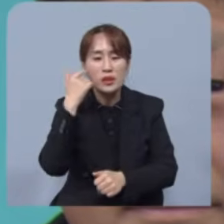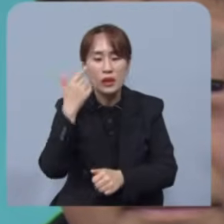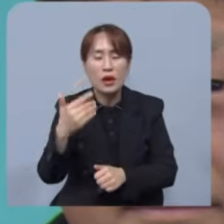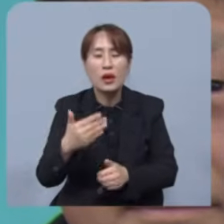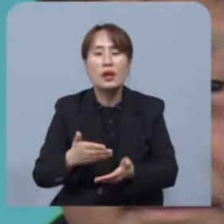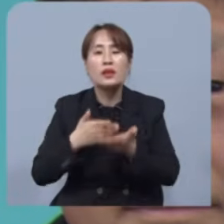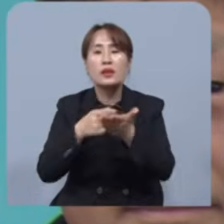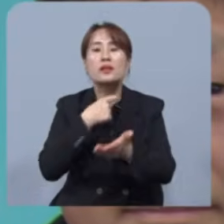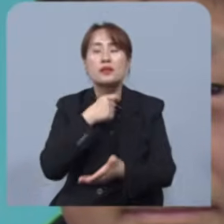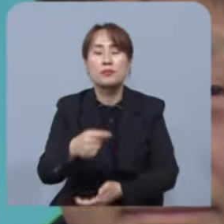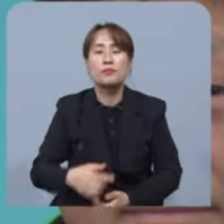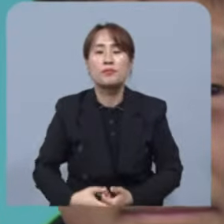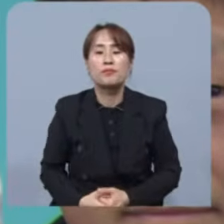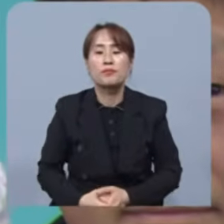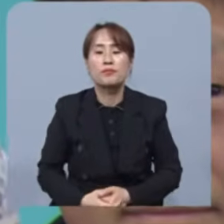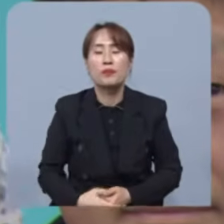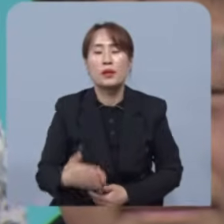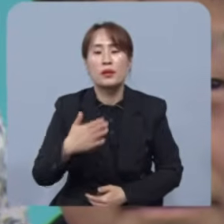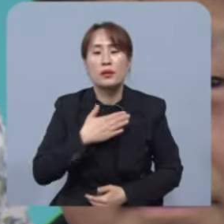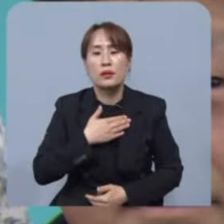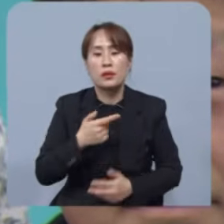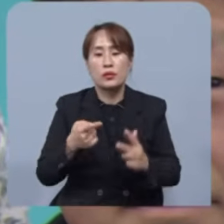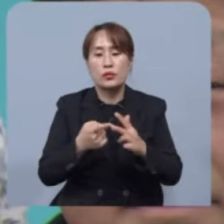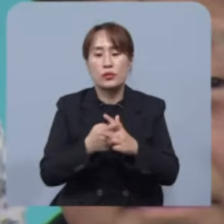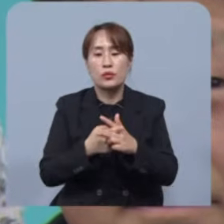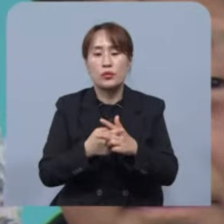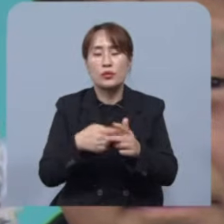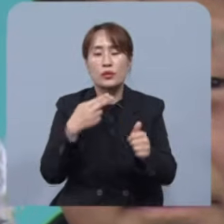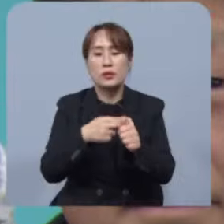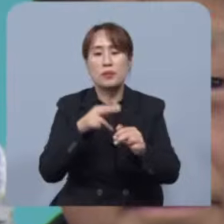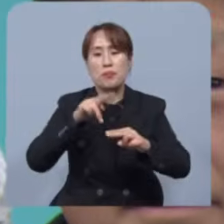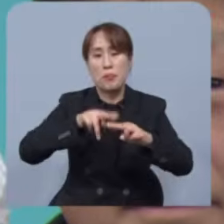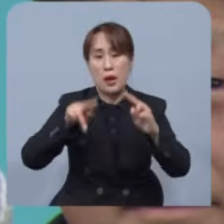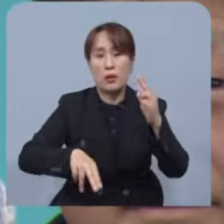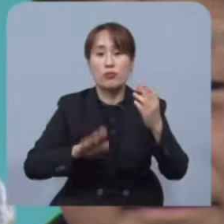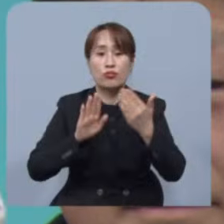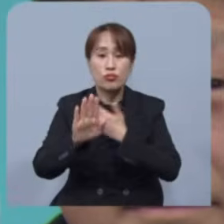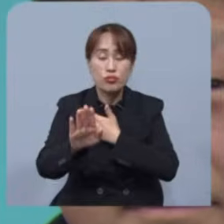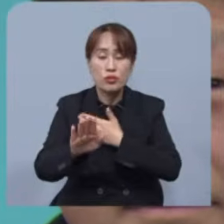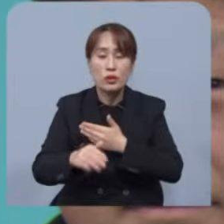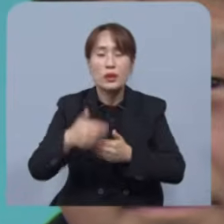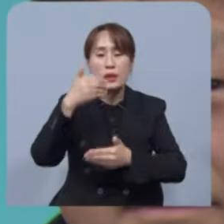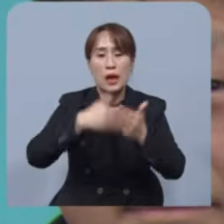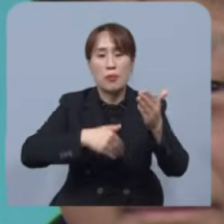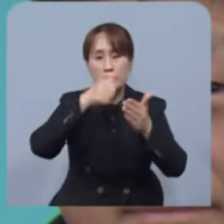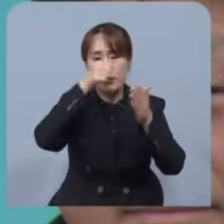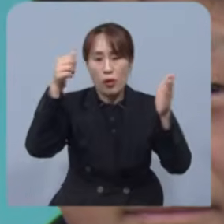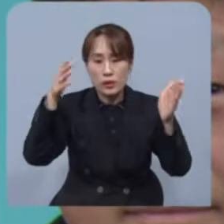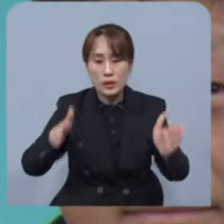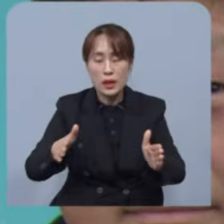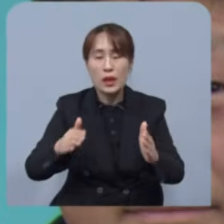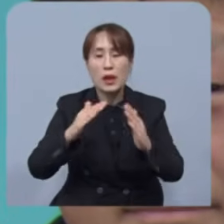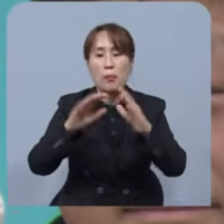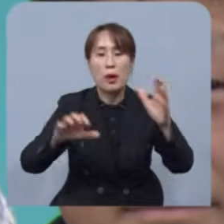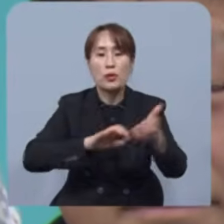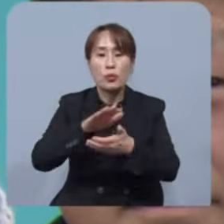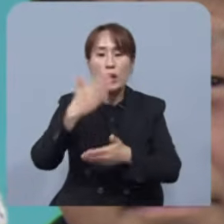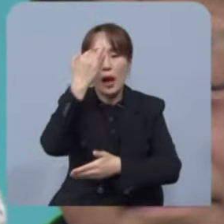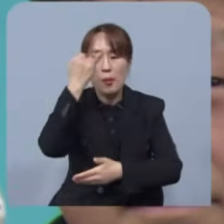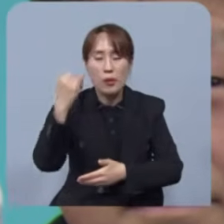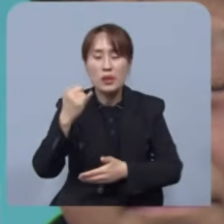얘기를 말씀드리고 싶습니다. 저는 초등교사를 퇴직하면서 남은 인생을 마을 놀이